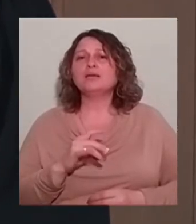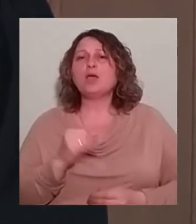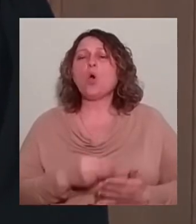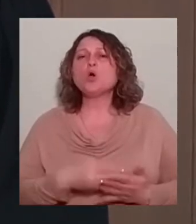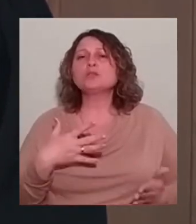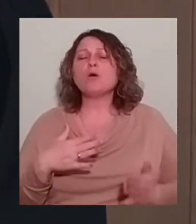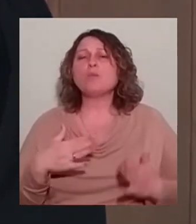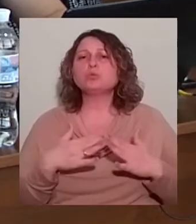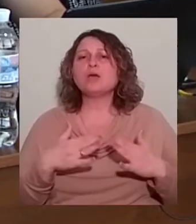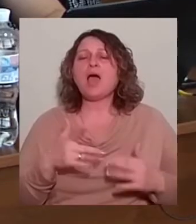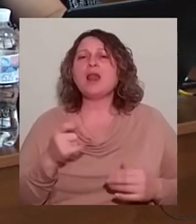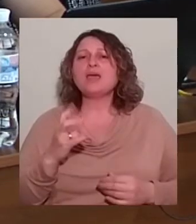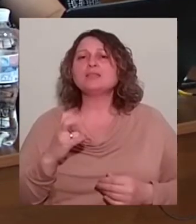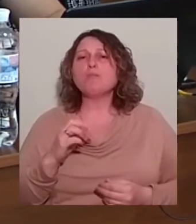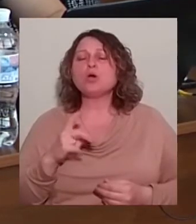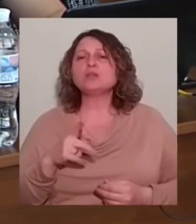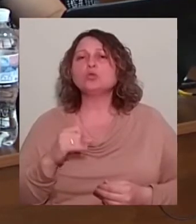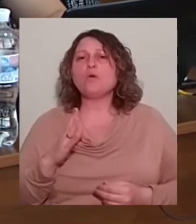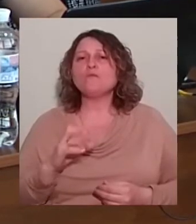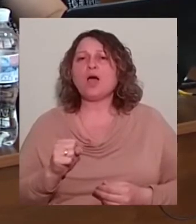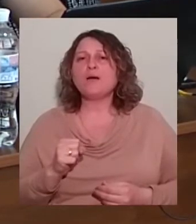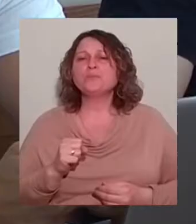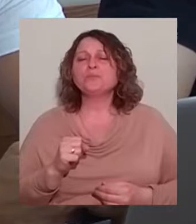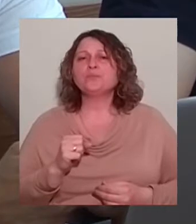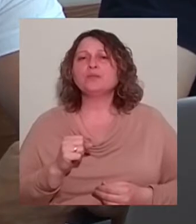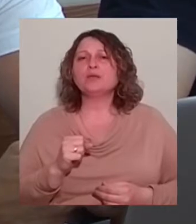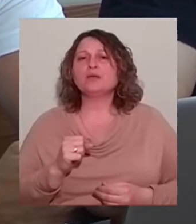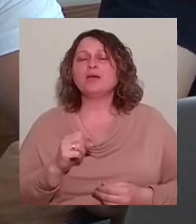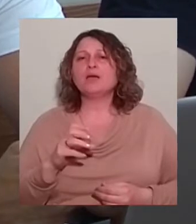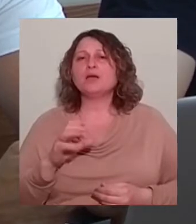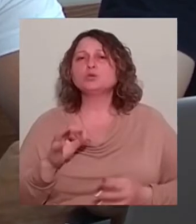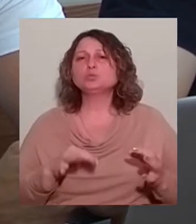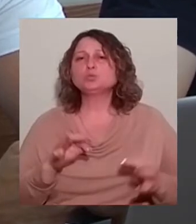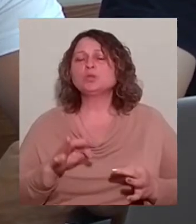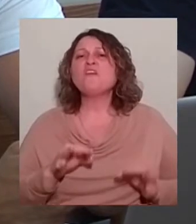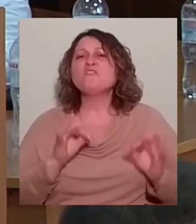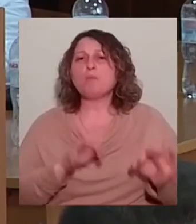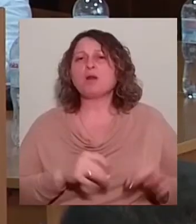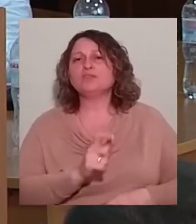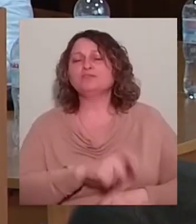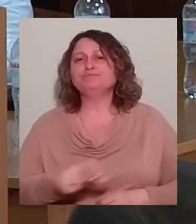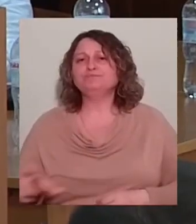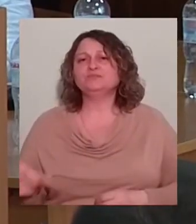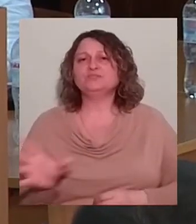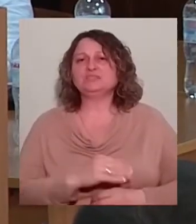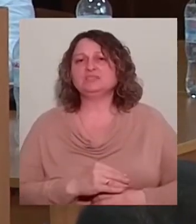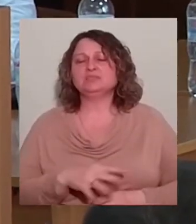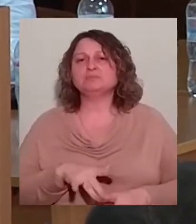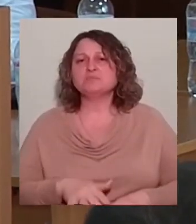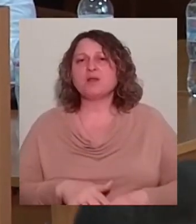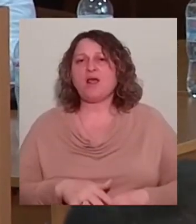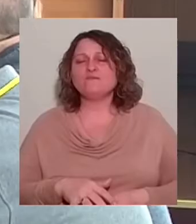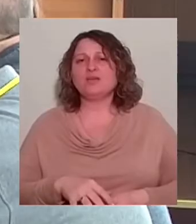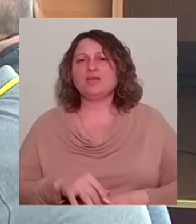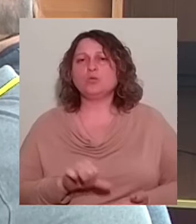Галина Богданова. Нагадаємо, в липні минулого року Малиновський районний суд виправдав всіх фігурантів цієї справи. Тоді судді вирішили,